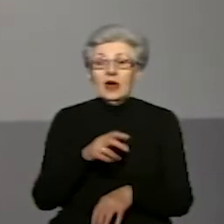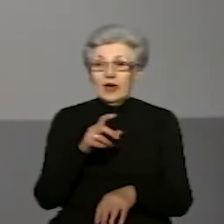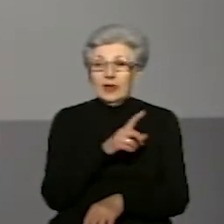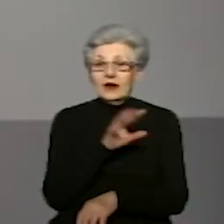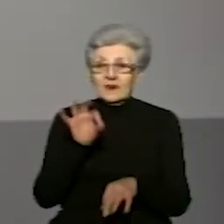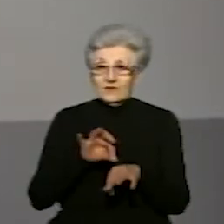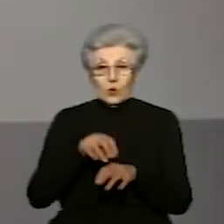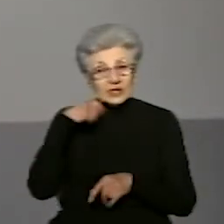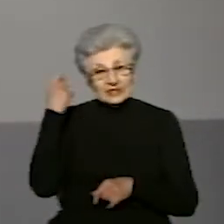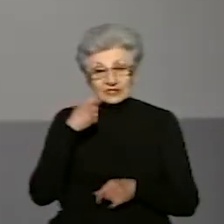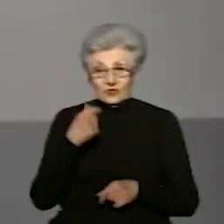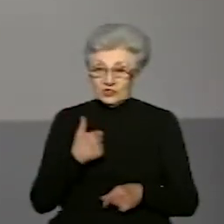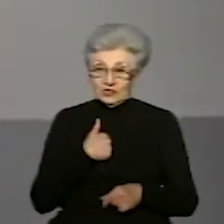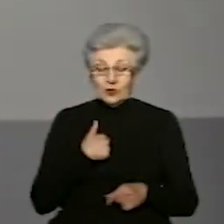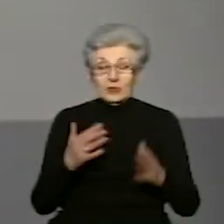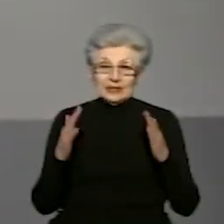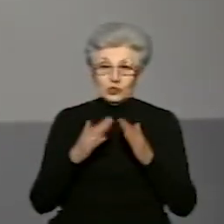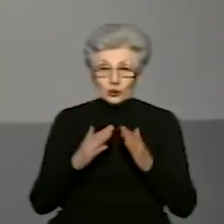дзвонить, окей, і мені